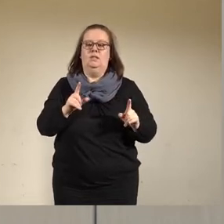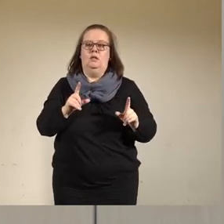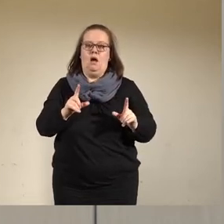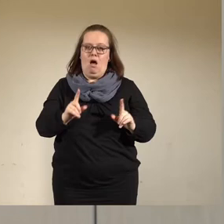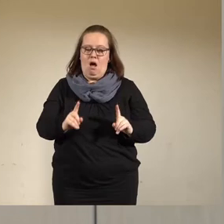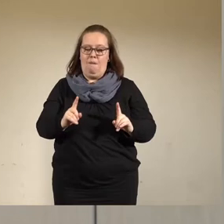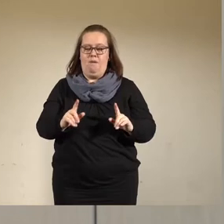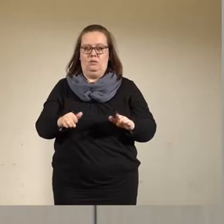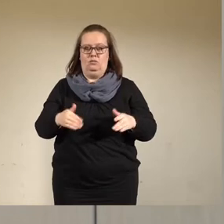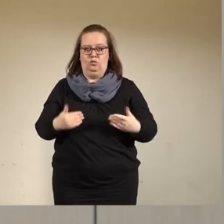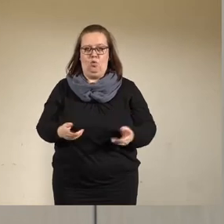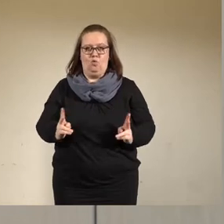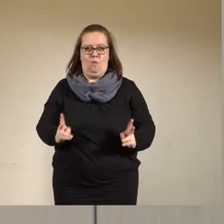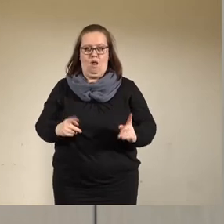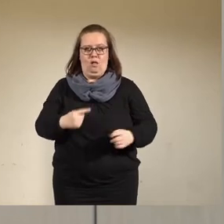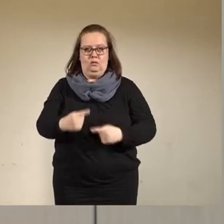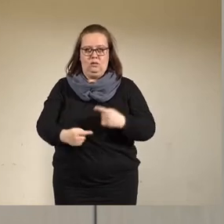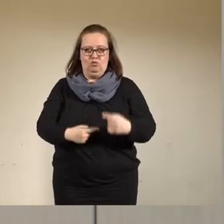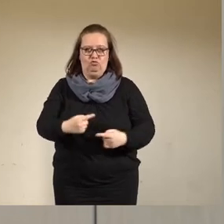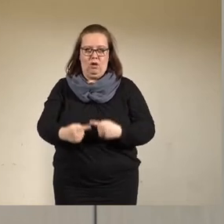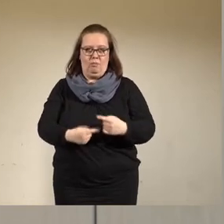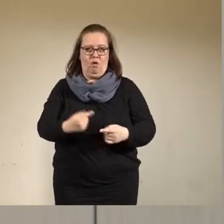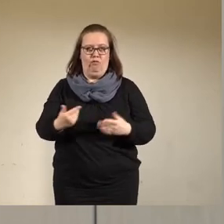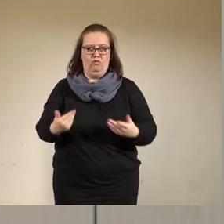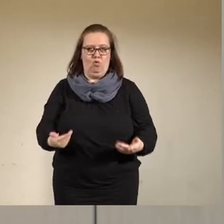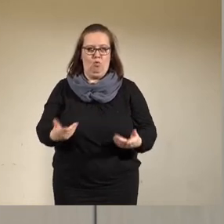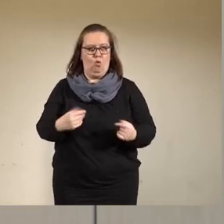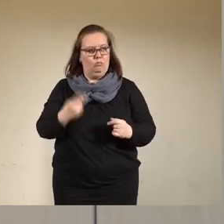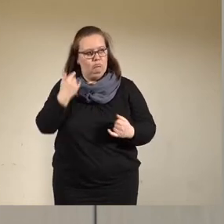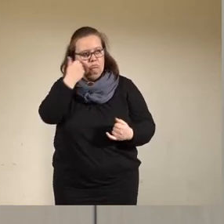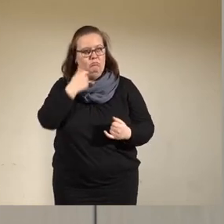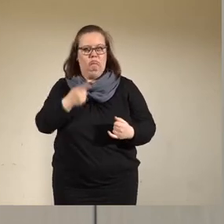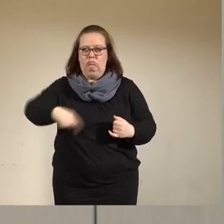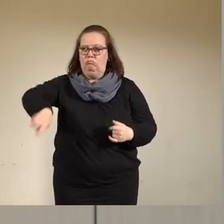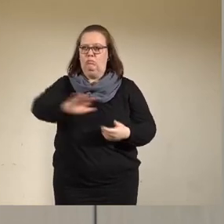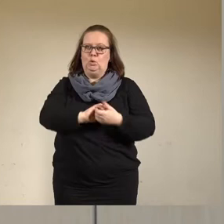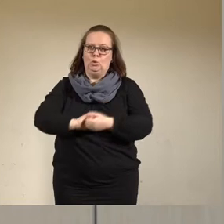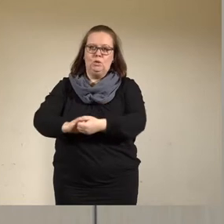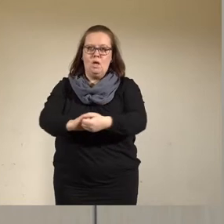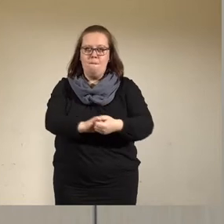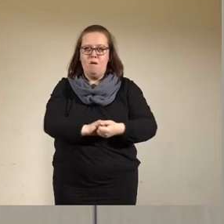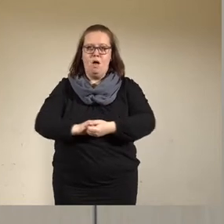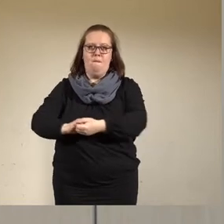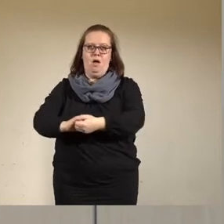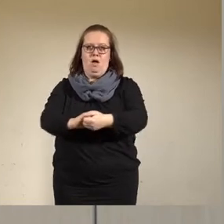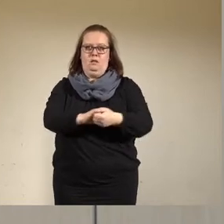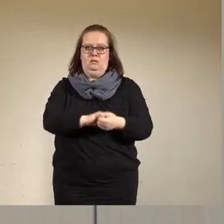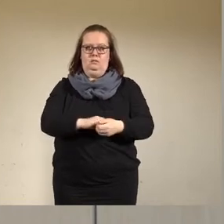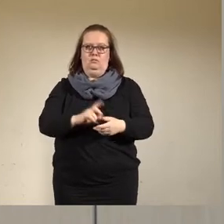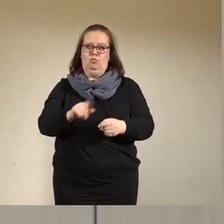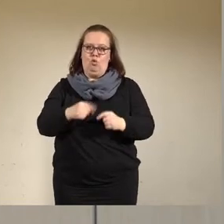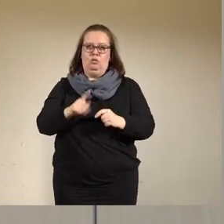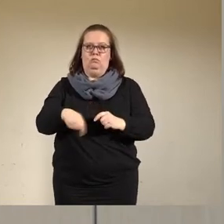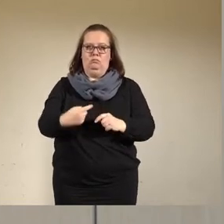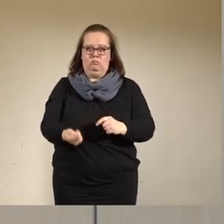gehört zum üblichen Geschäft. Lassen Sie uns daran zusammenarbeiten und dahin zusammenarbeiten, dass